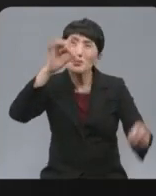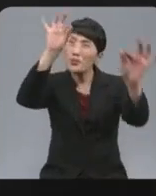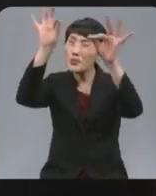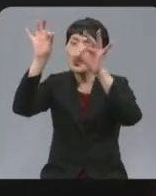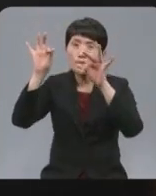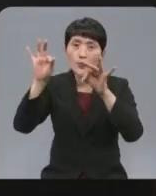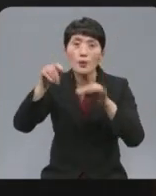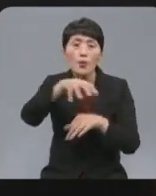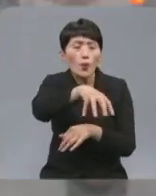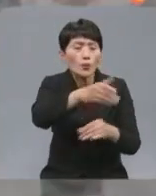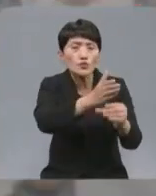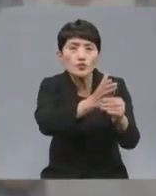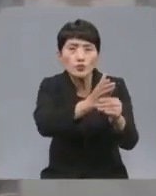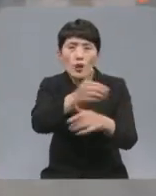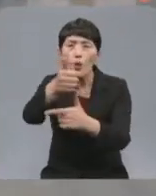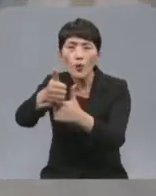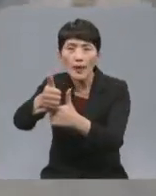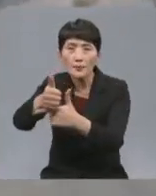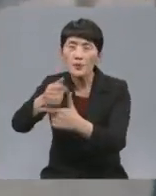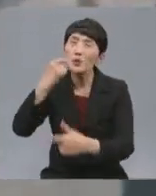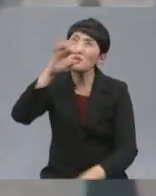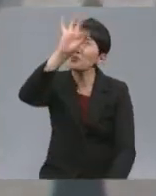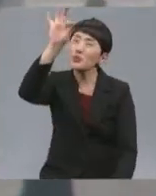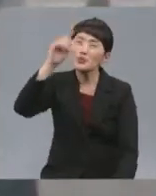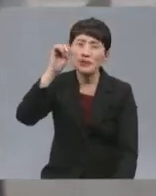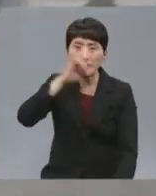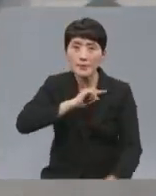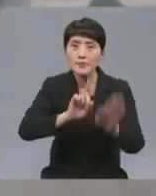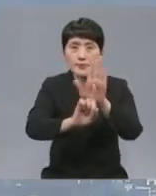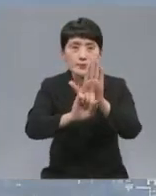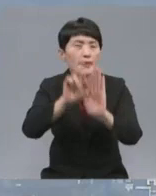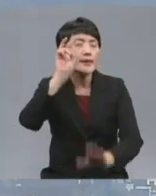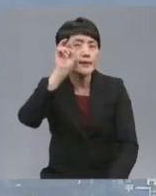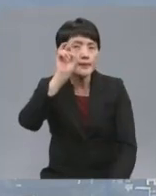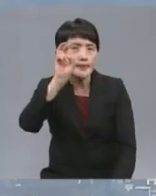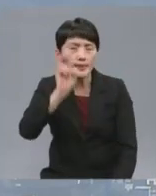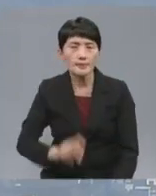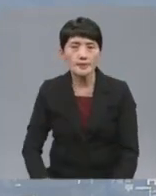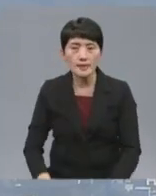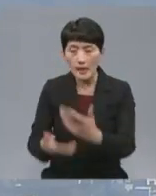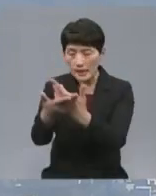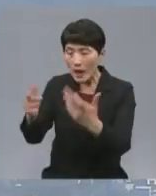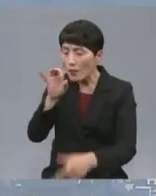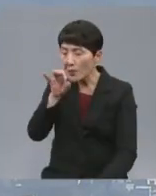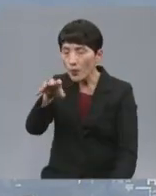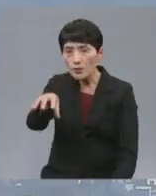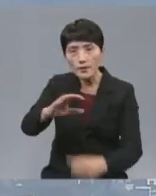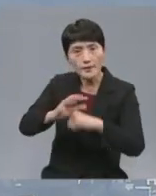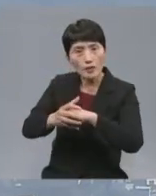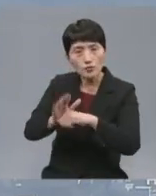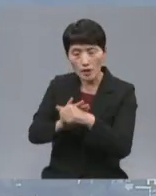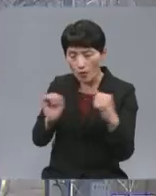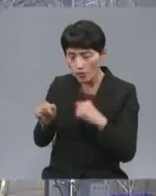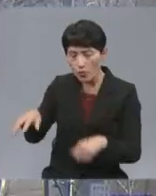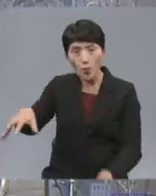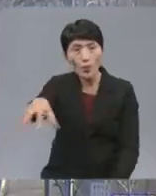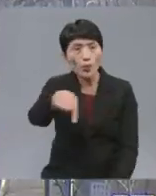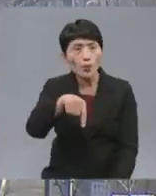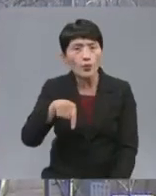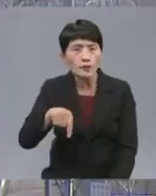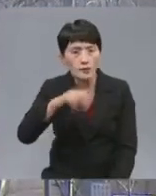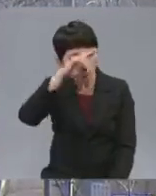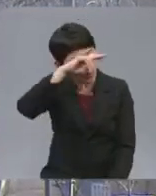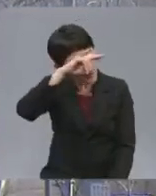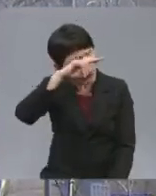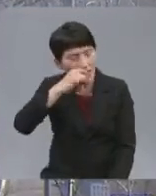челябу кто городах кванджуи тегу в остальных регионах концентрации микро пыли останется на обычном уровне